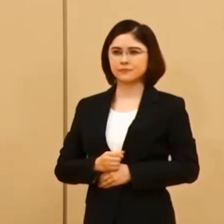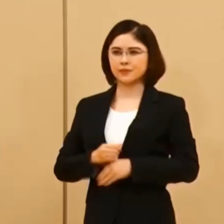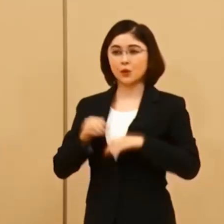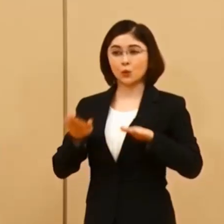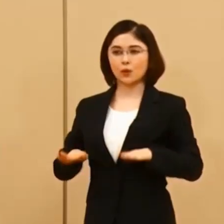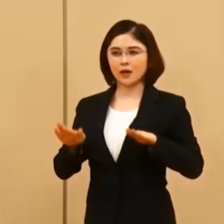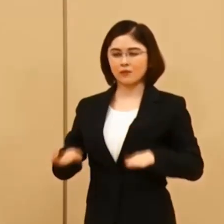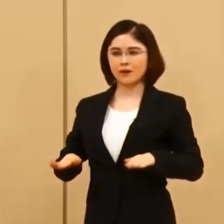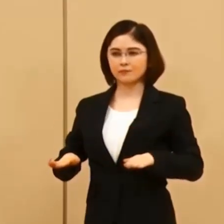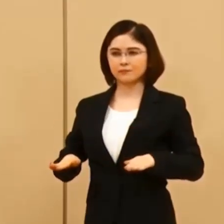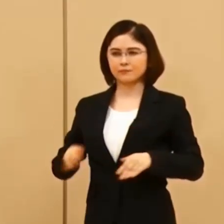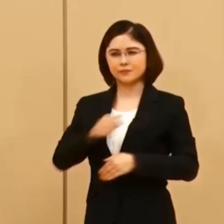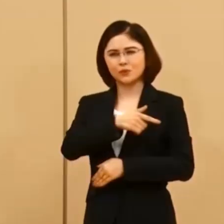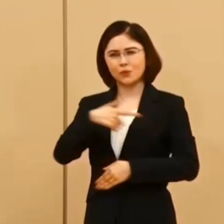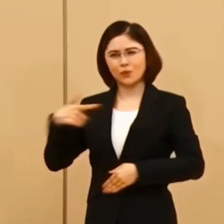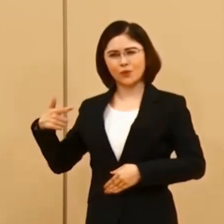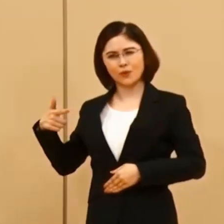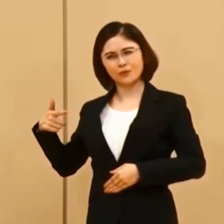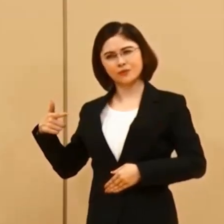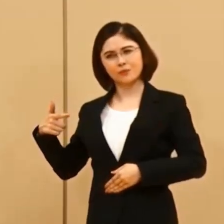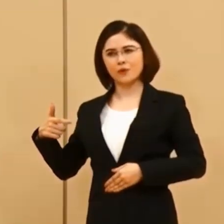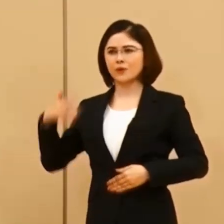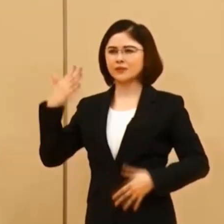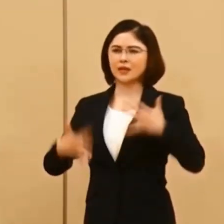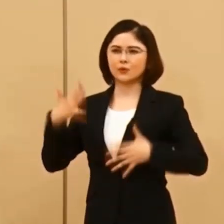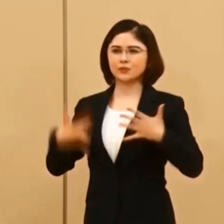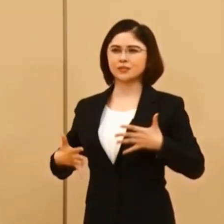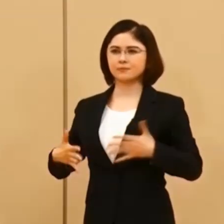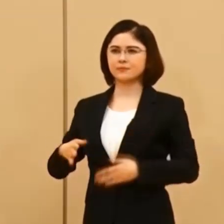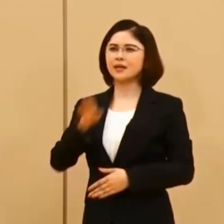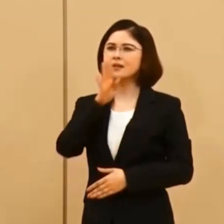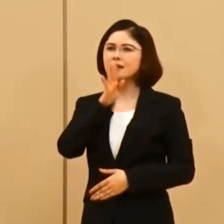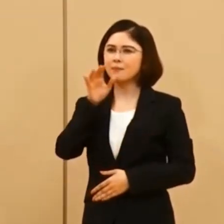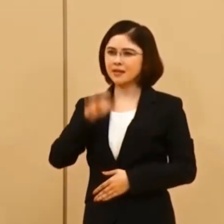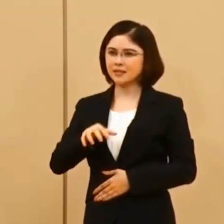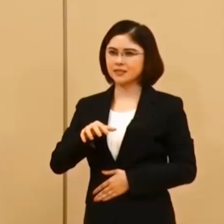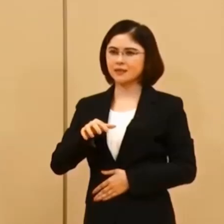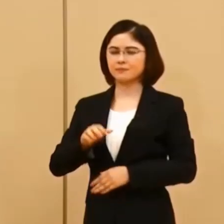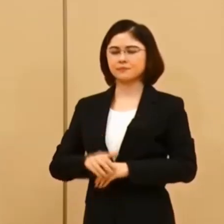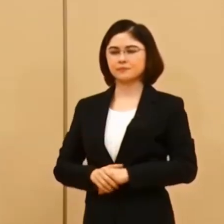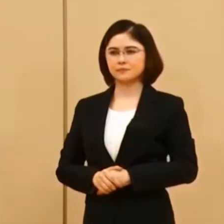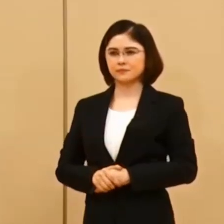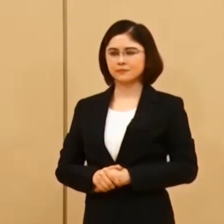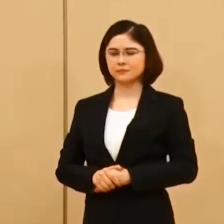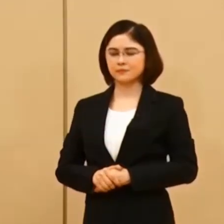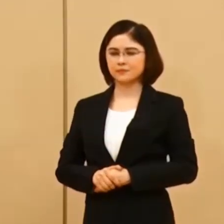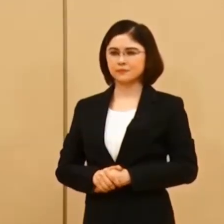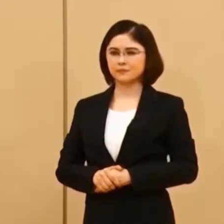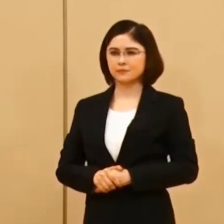今回はとっても楽しい現場でした